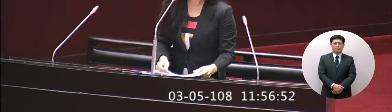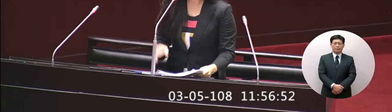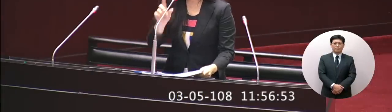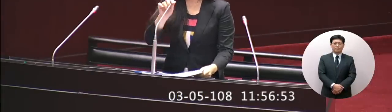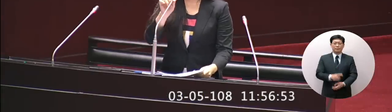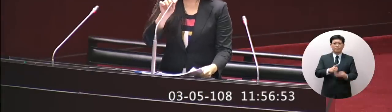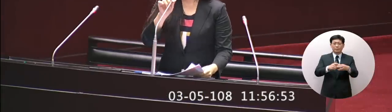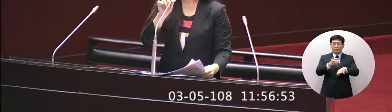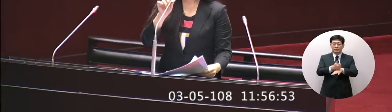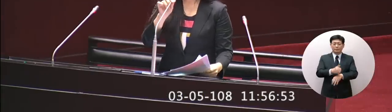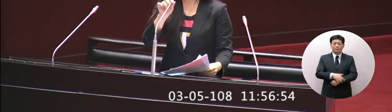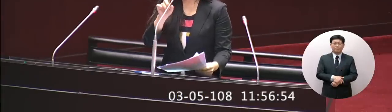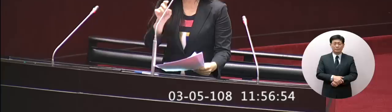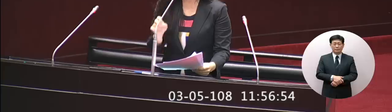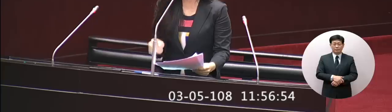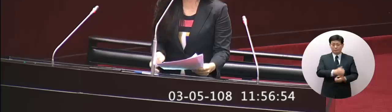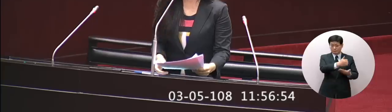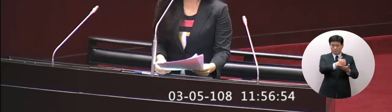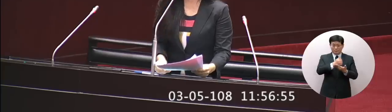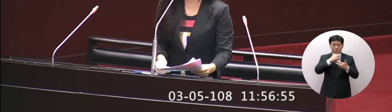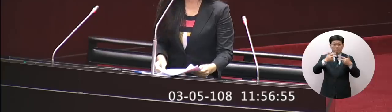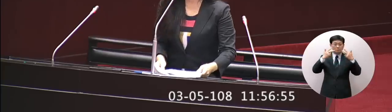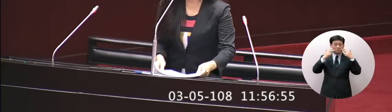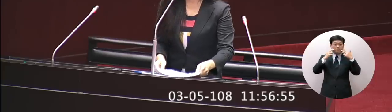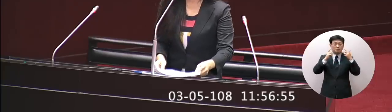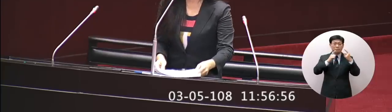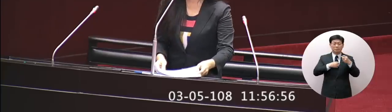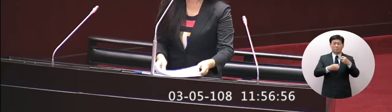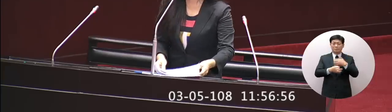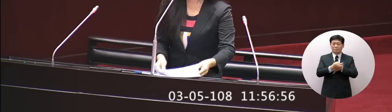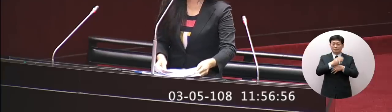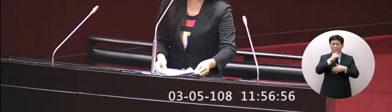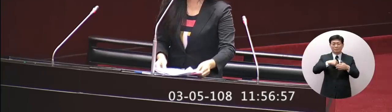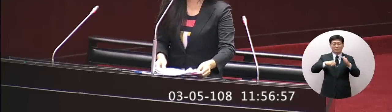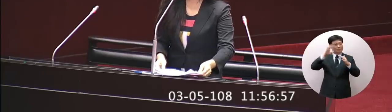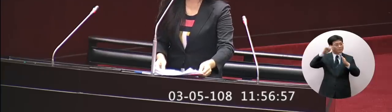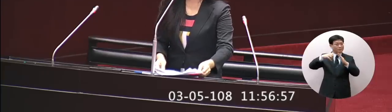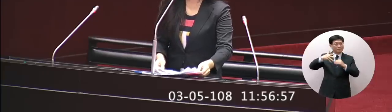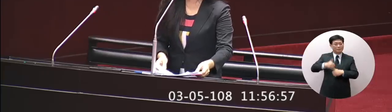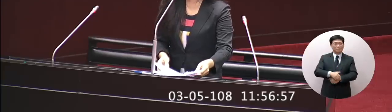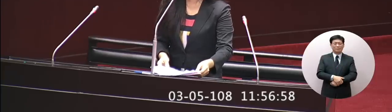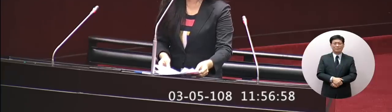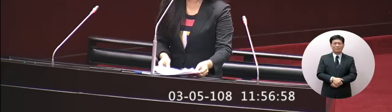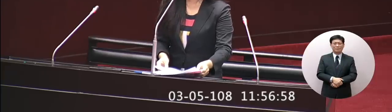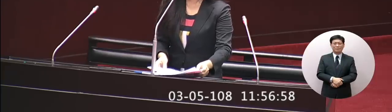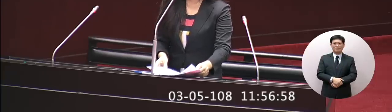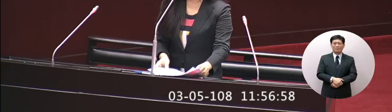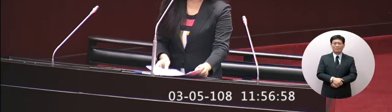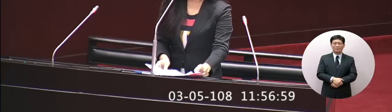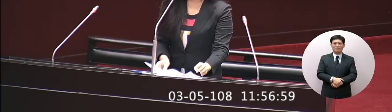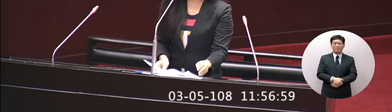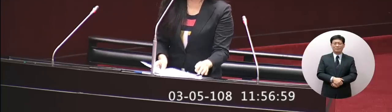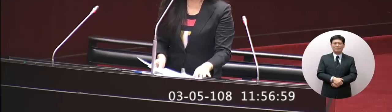主席，麻烦请一下我们原住民的亲家哈，苏院长。 请苏院长。